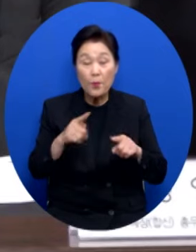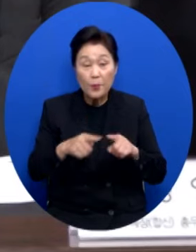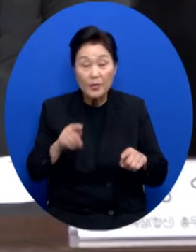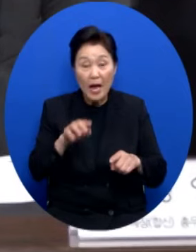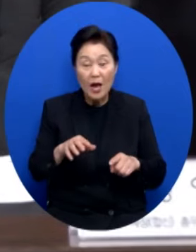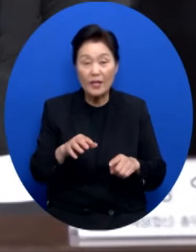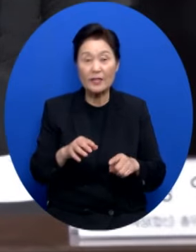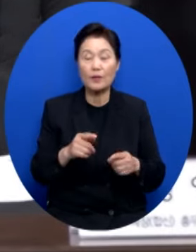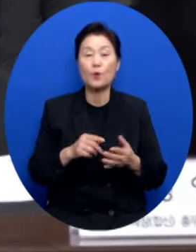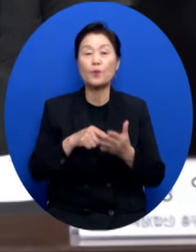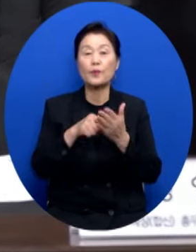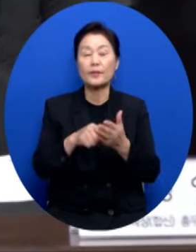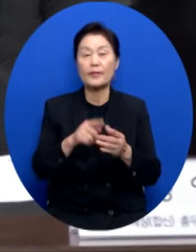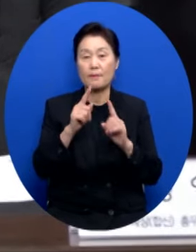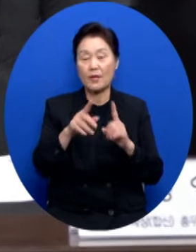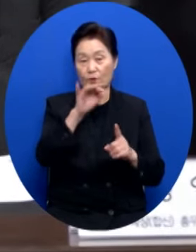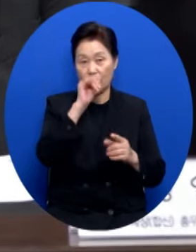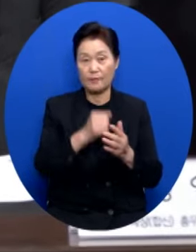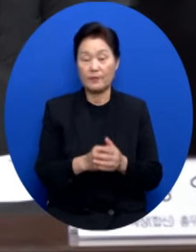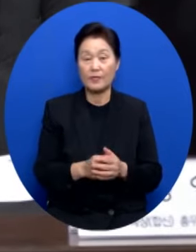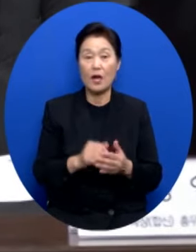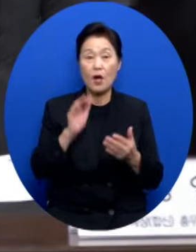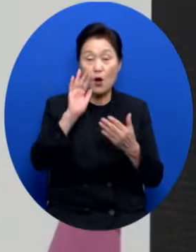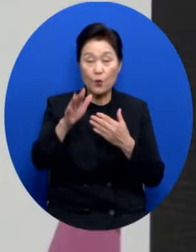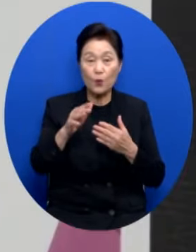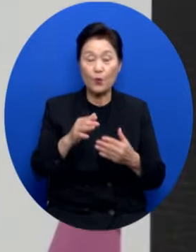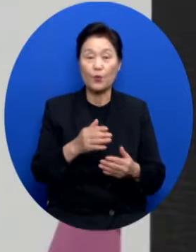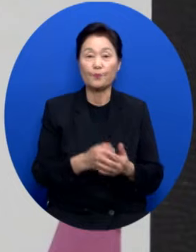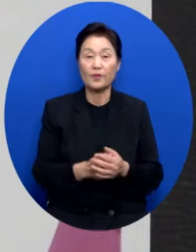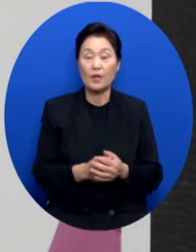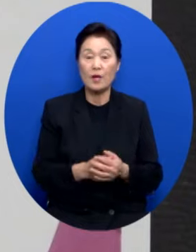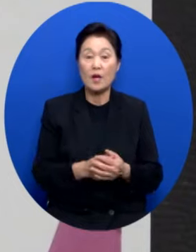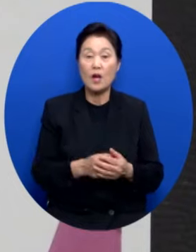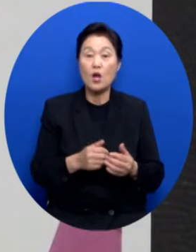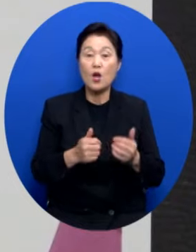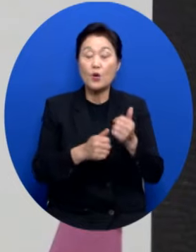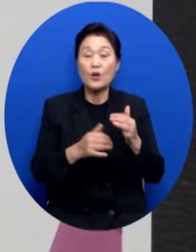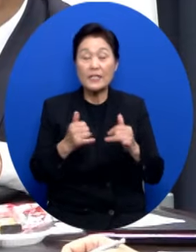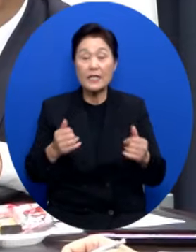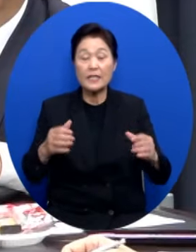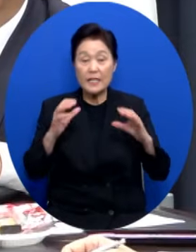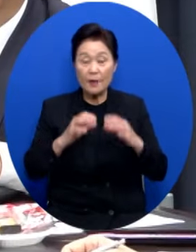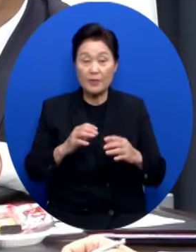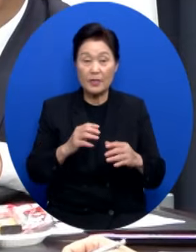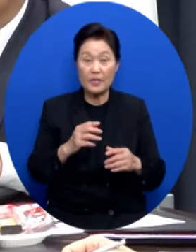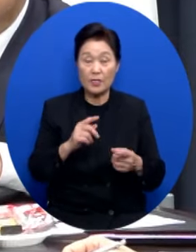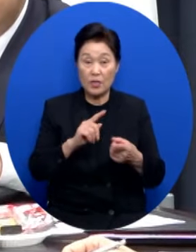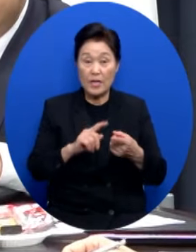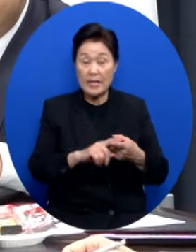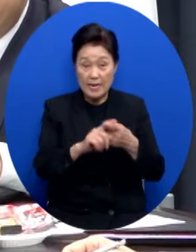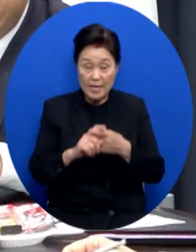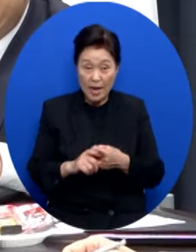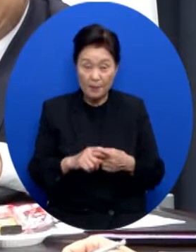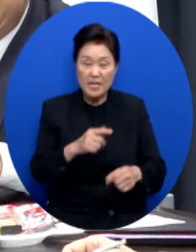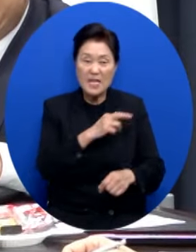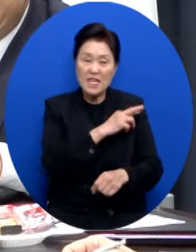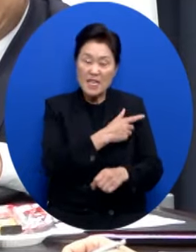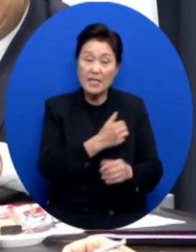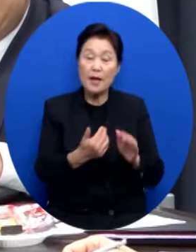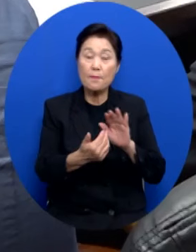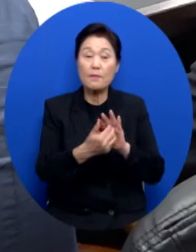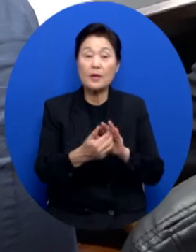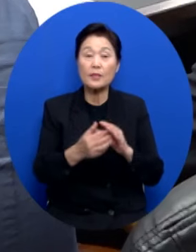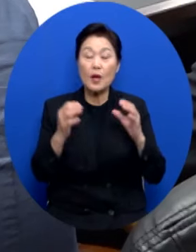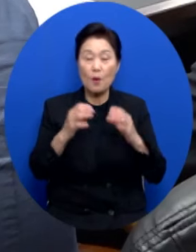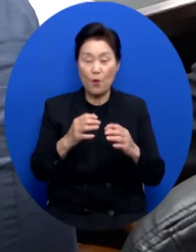대해 설명했습니다. 또한 향후 주요 교단 이대위원장들이 참여하는 한교총 이대위를 구성해 이후 정례